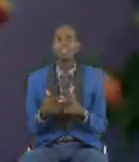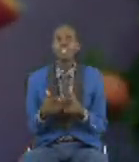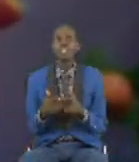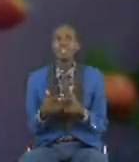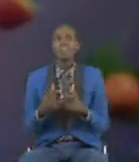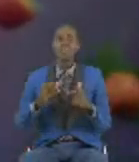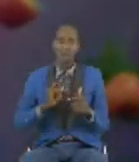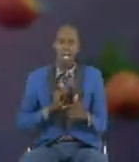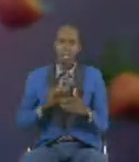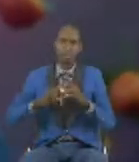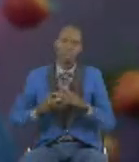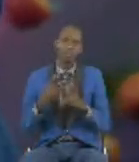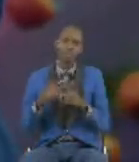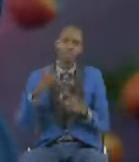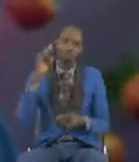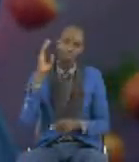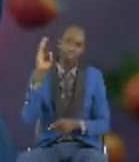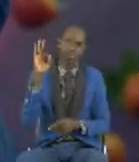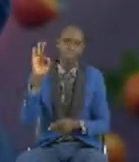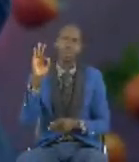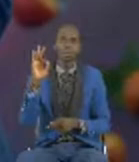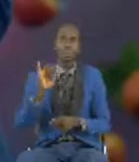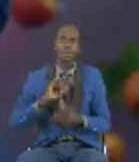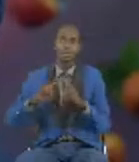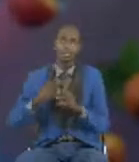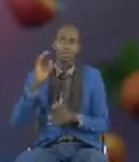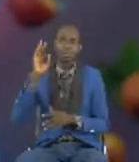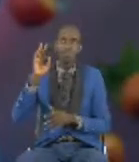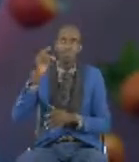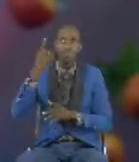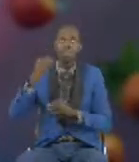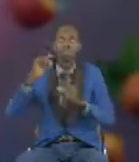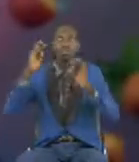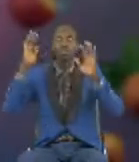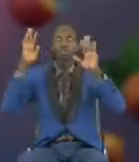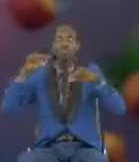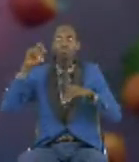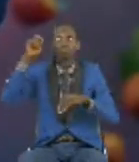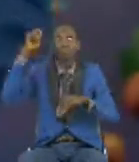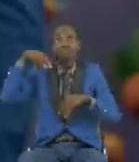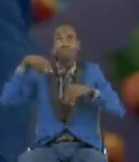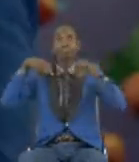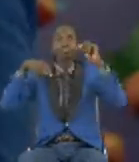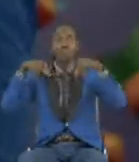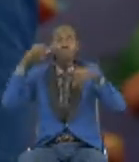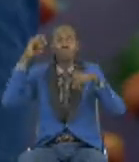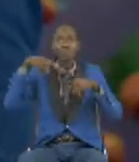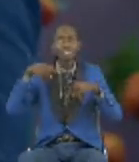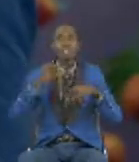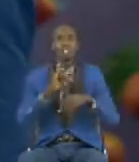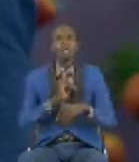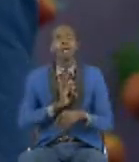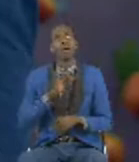J'ai commencé à prêcher. Et quand j'ai commencé à prêcher, la pluie a commencé à tomber. J'ai